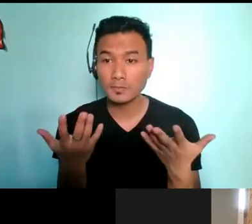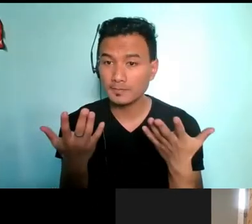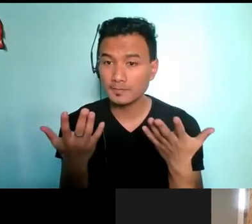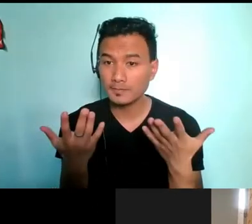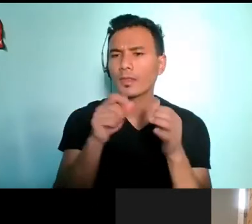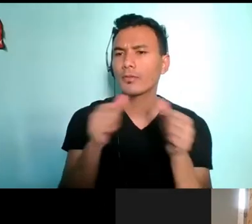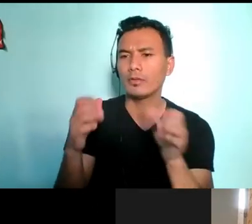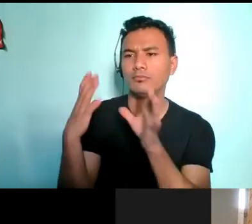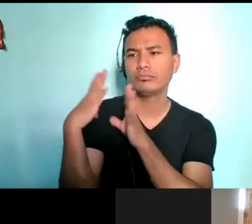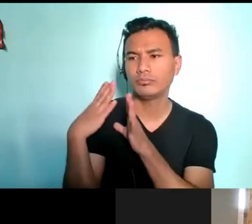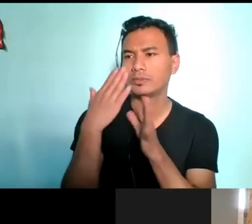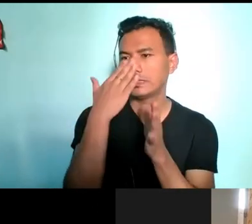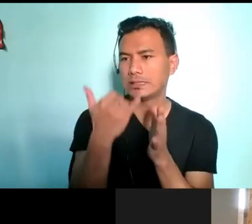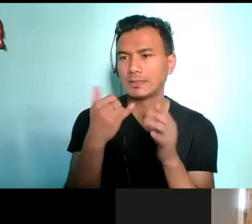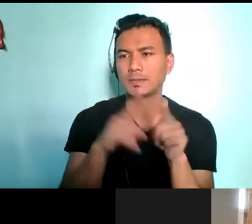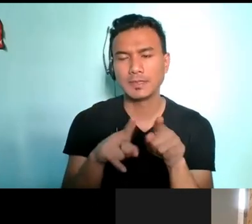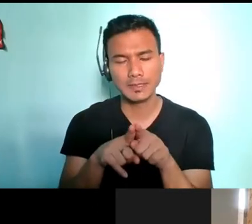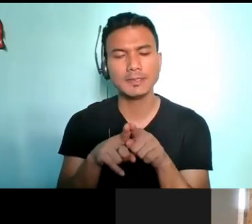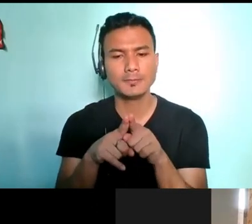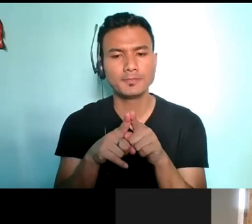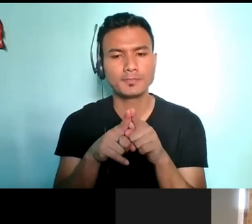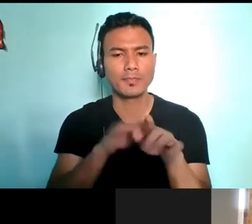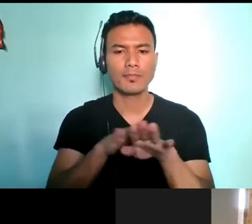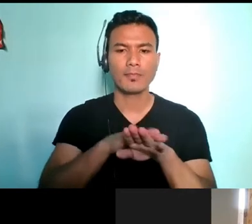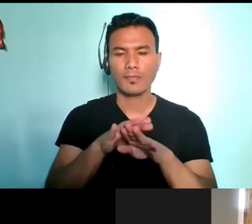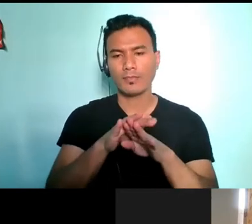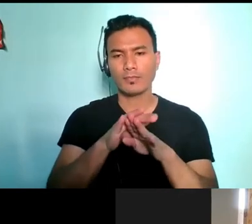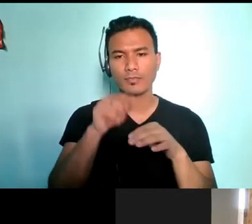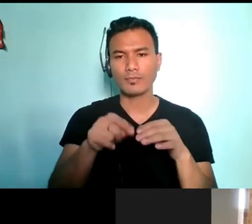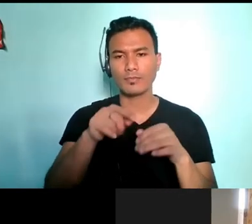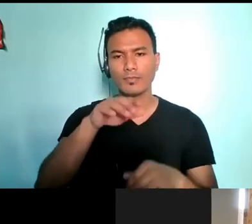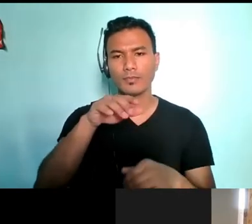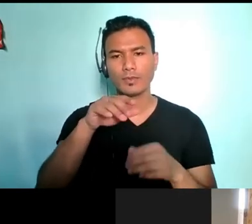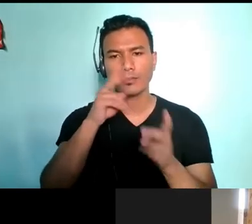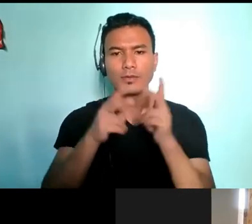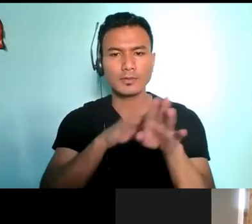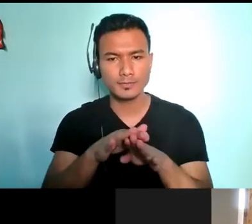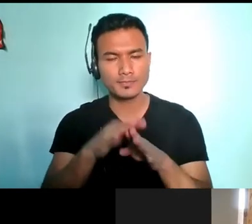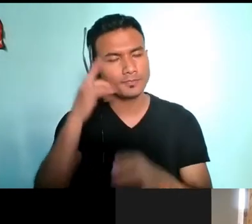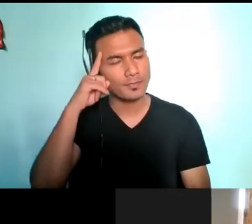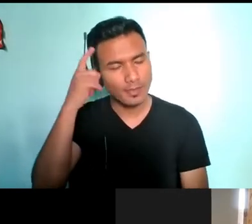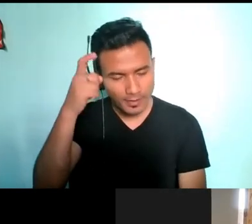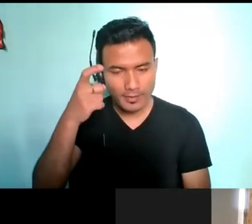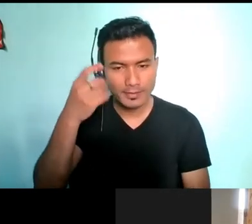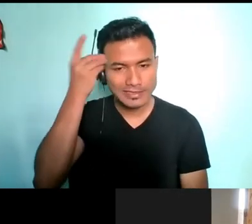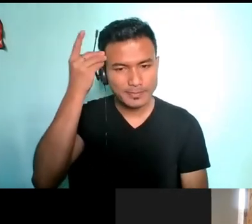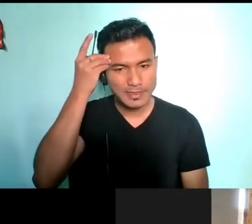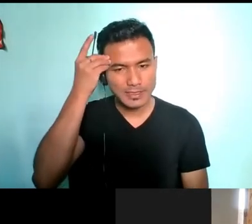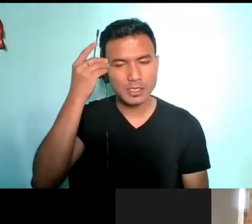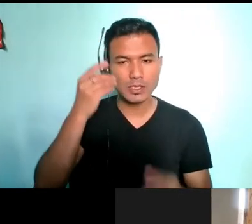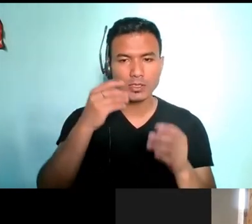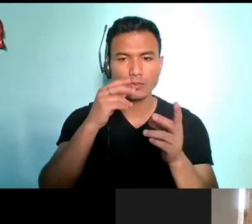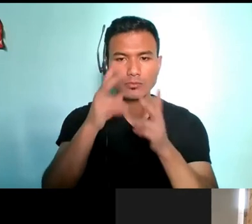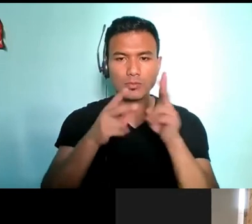अनुसारको रोलहरूको कारणले गर्दाखेरि पनि यति धेरै पर्सनालिटी यो बाइपोलर पर्सनालिटी डिसअर्डर अनि डिप्रेसन र एन्जाइटीको